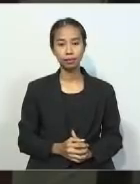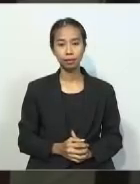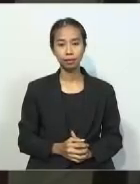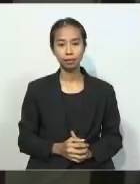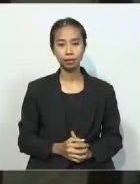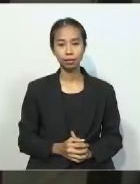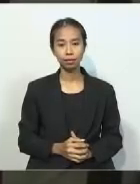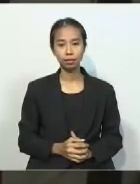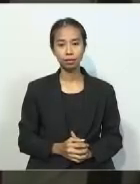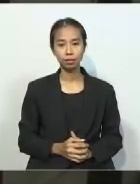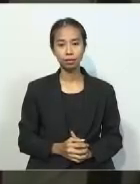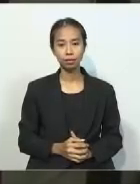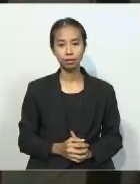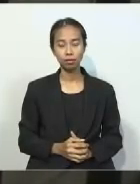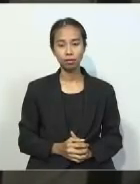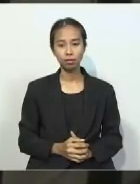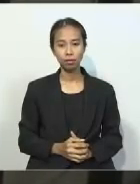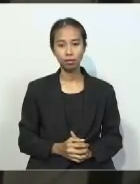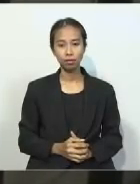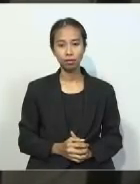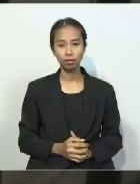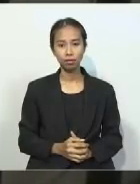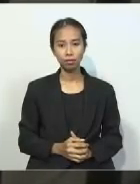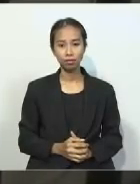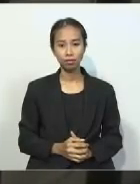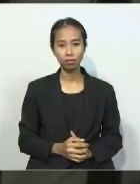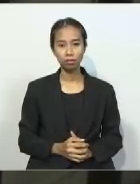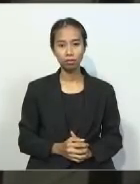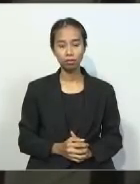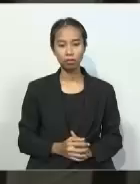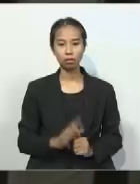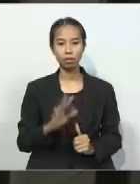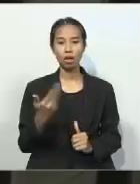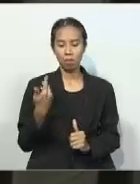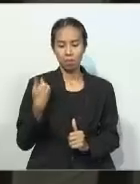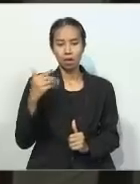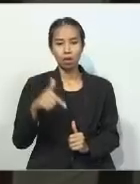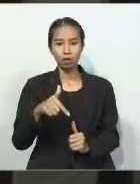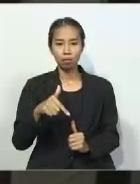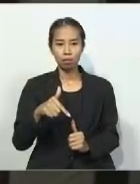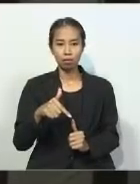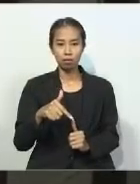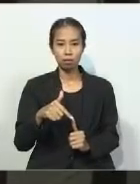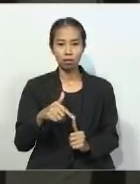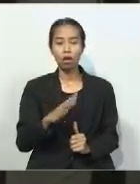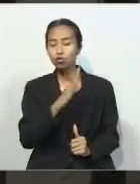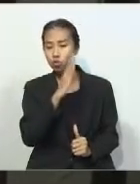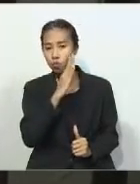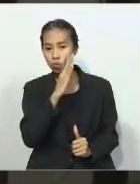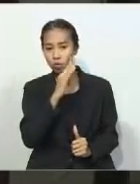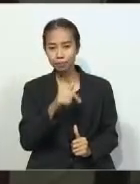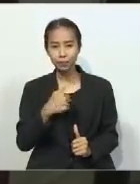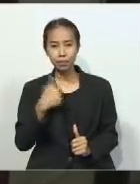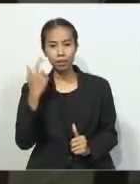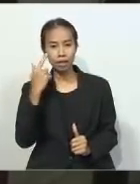ไอ้เมียนลูกเรียนลั่นเรียนเครื่องไปอื่นไม่เลยถึงนี้ว่าอย่างไรครับเ